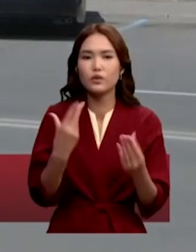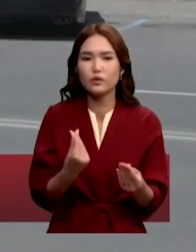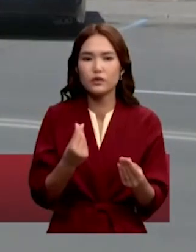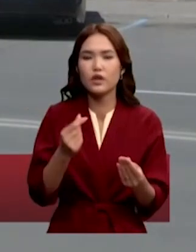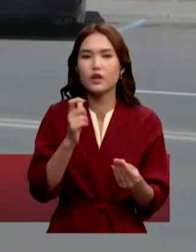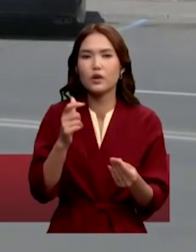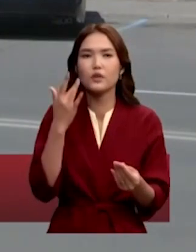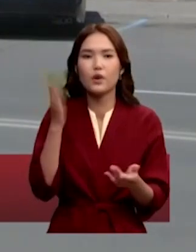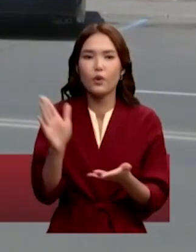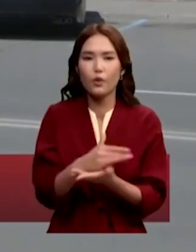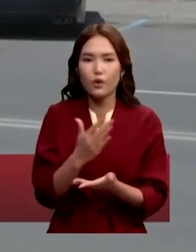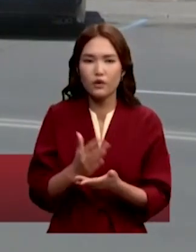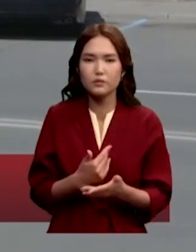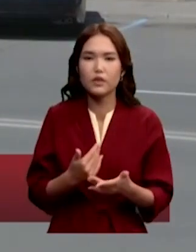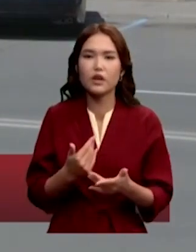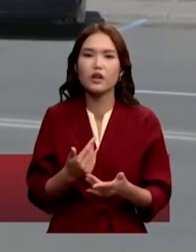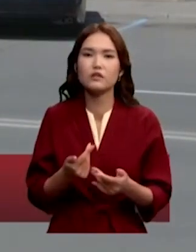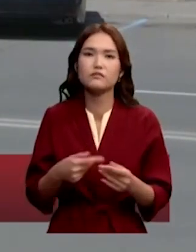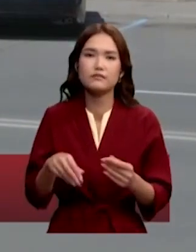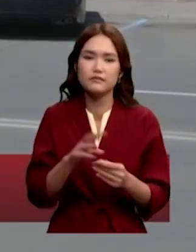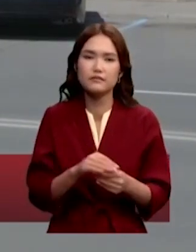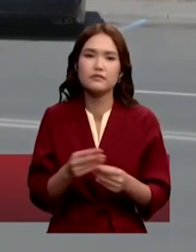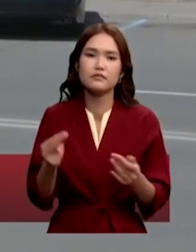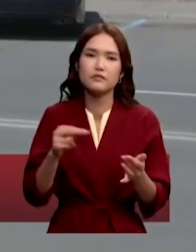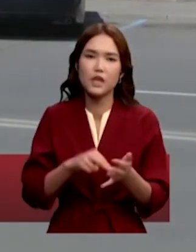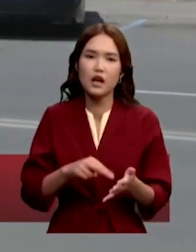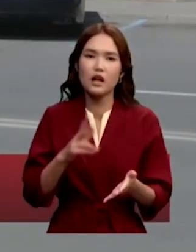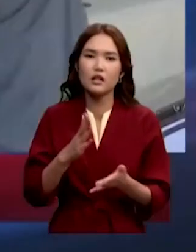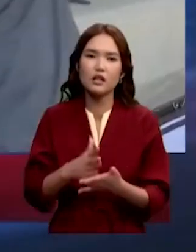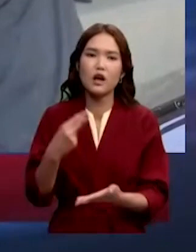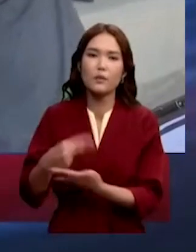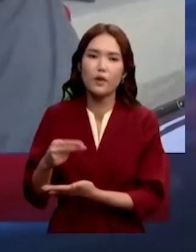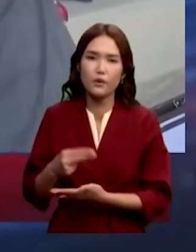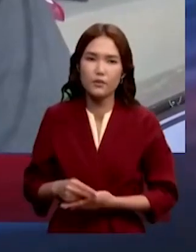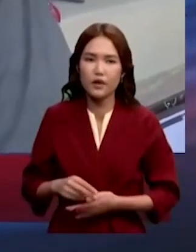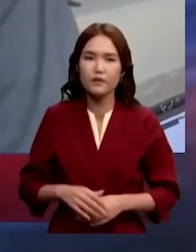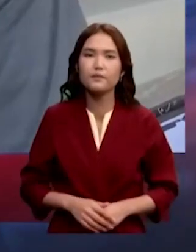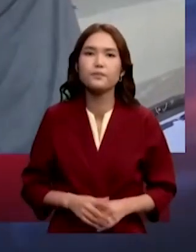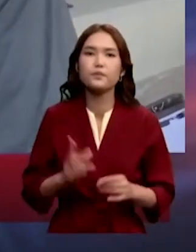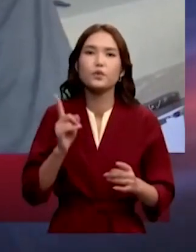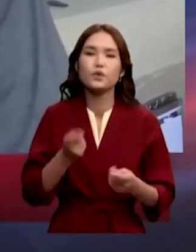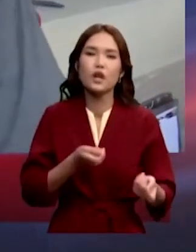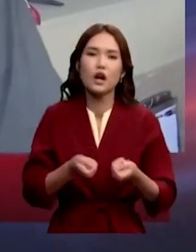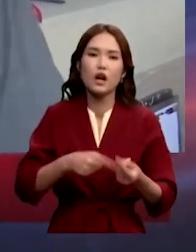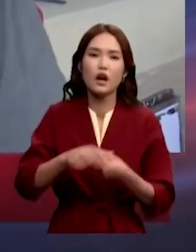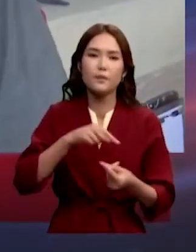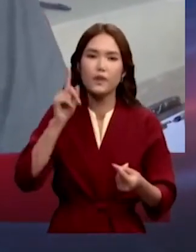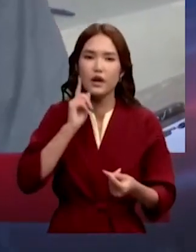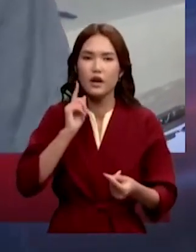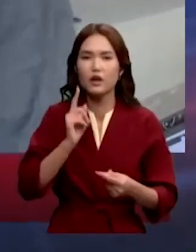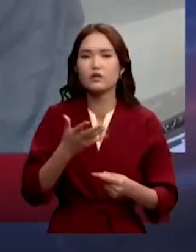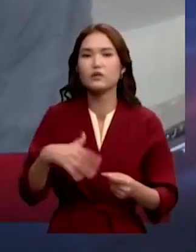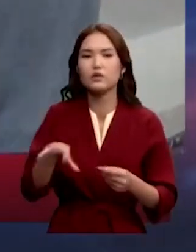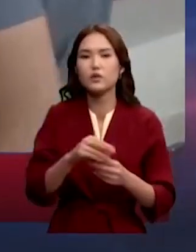узнают бренд, заходят, это их те же самые потенциальные клиенты, покупатели. Пока предприниматели против массового